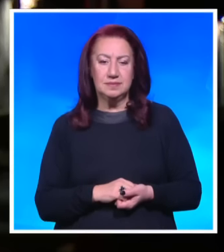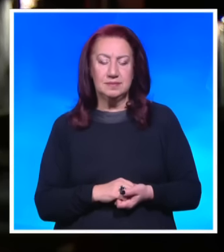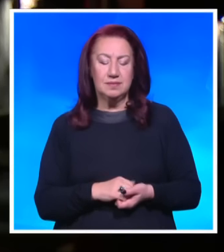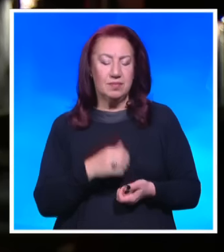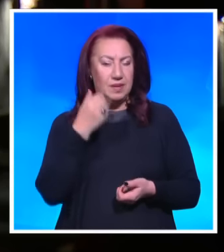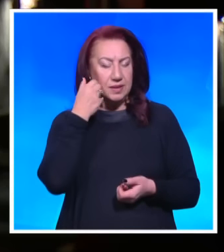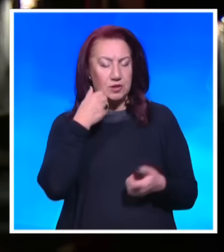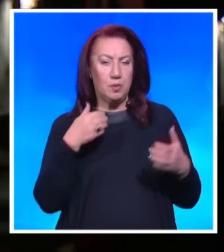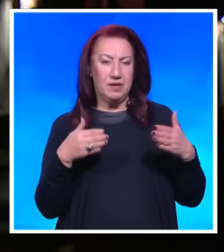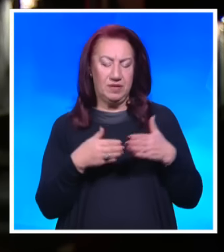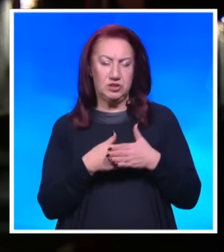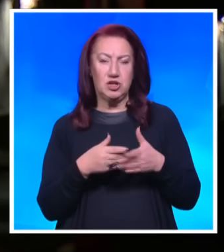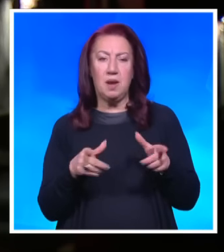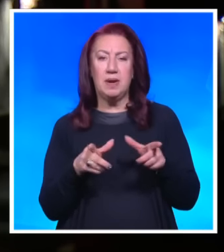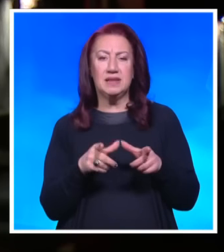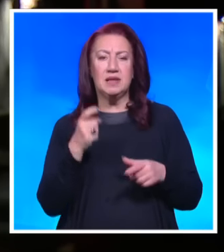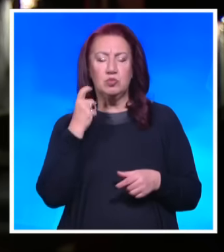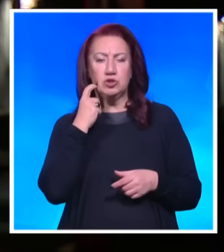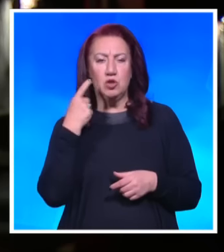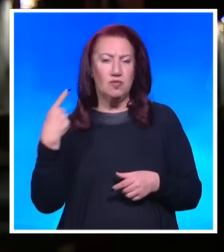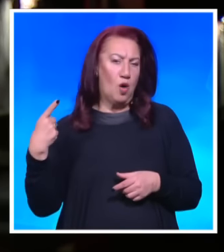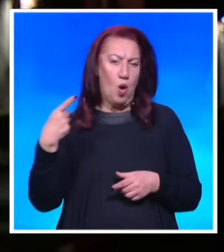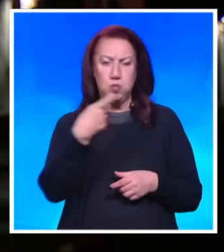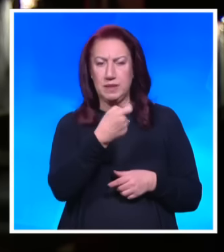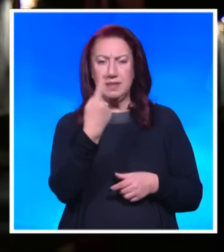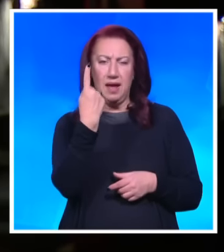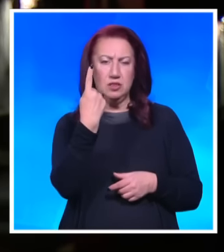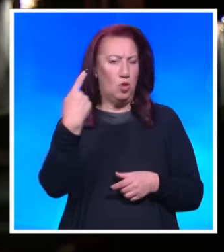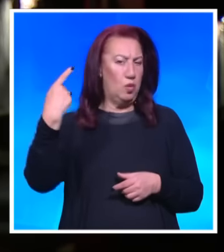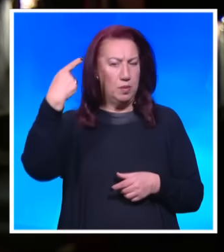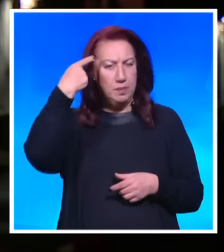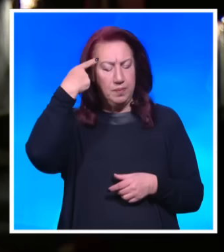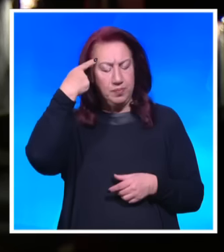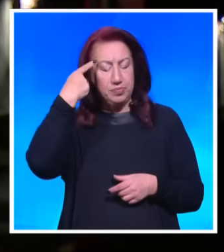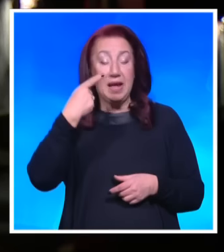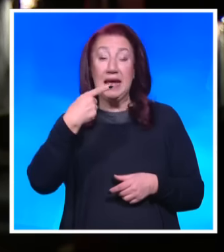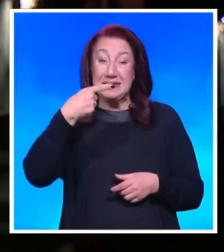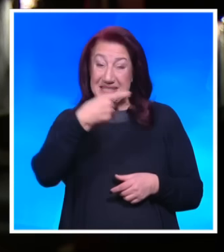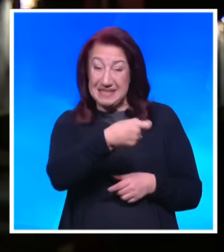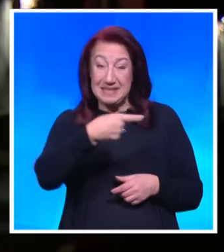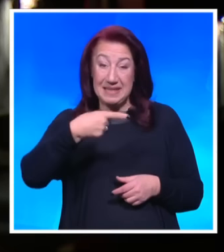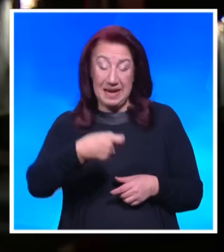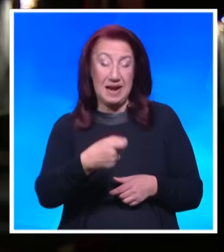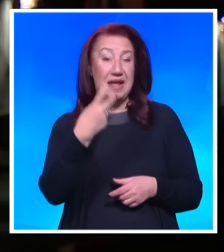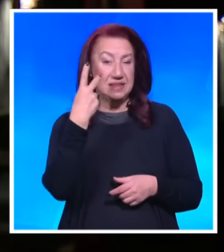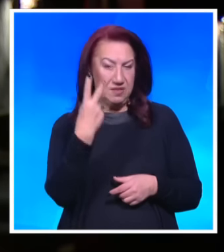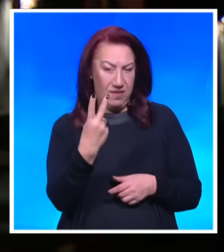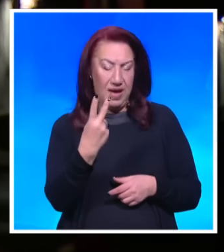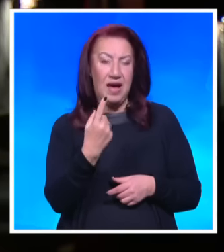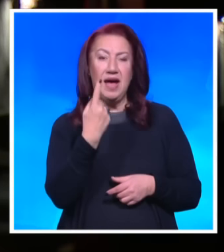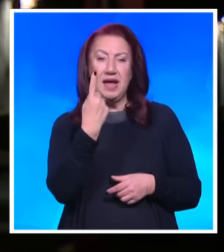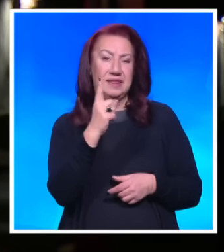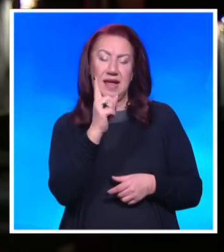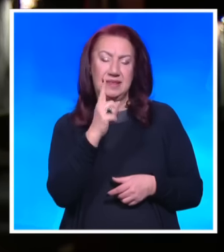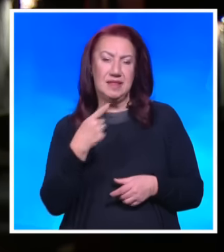Добър вечер. Мартин Божанов е убит с един куршум в главата. Всъщност изстрелите към него са били два, но единият не е попаднал в